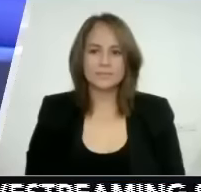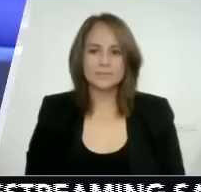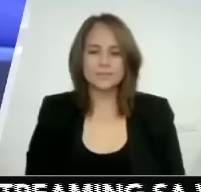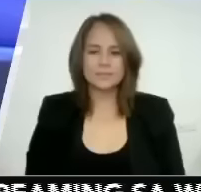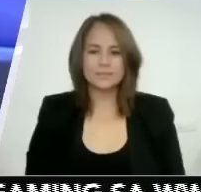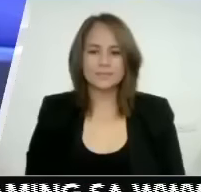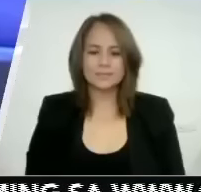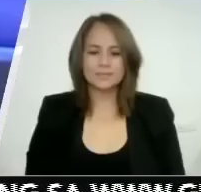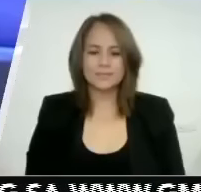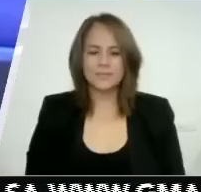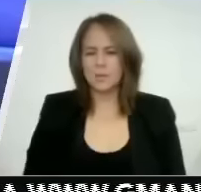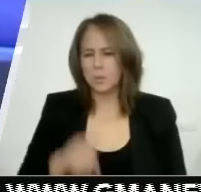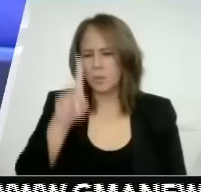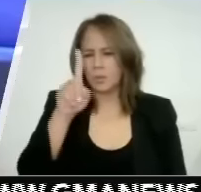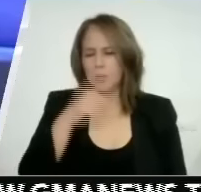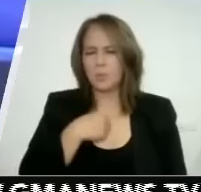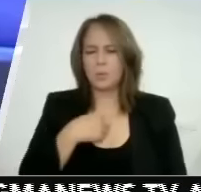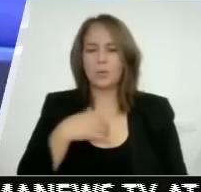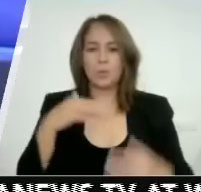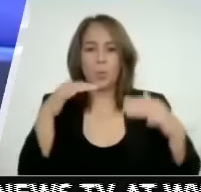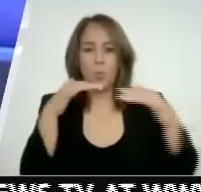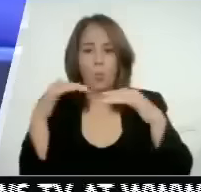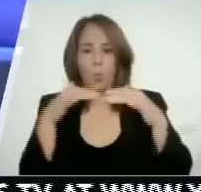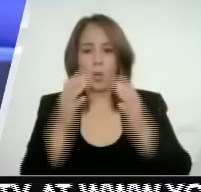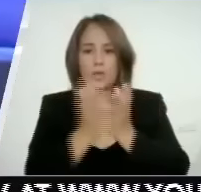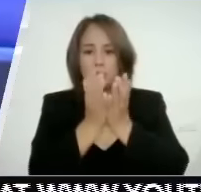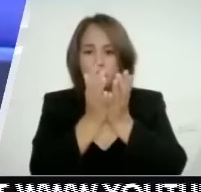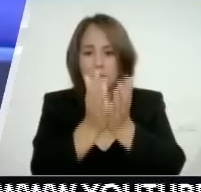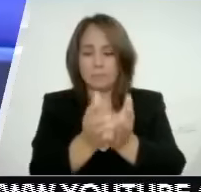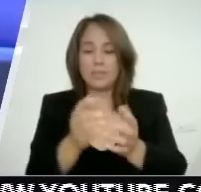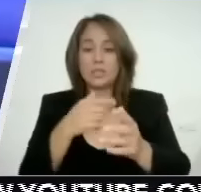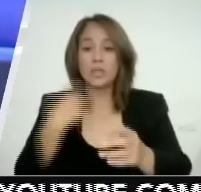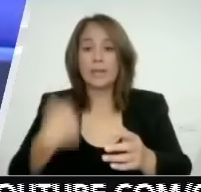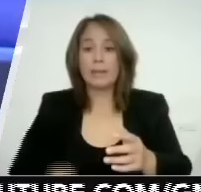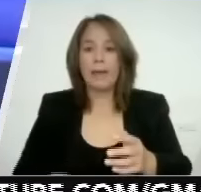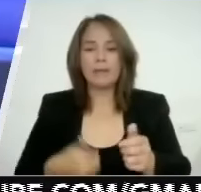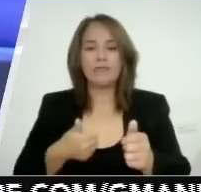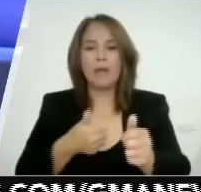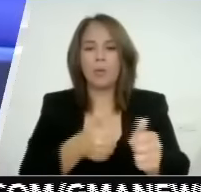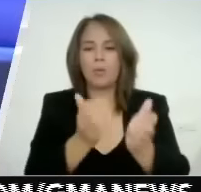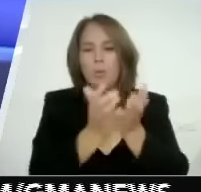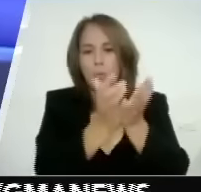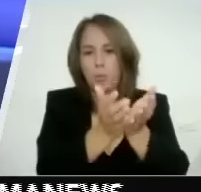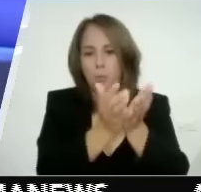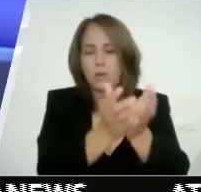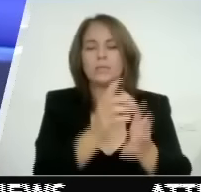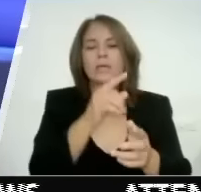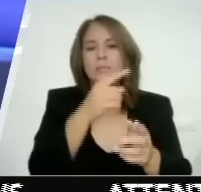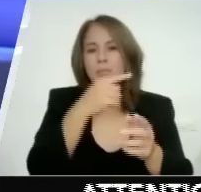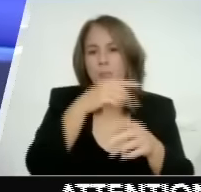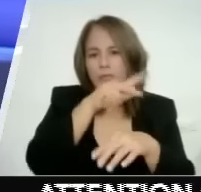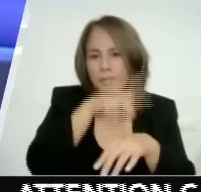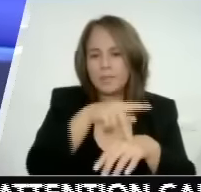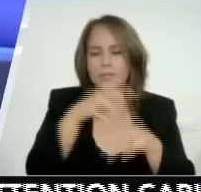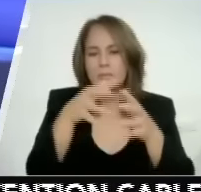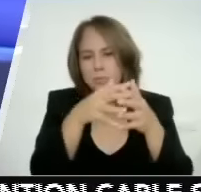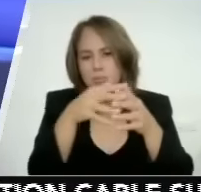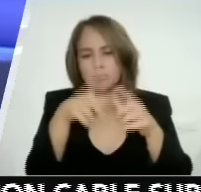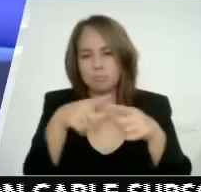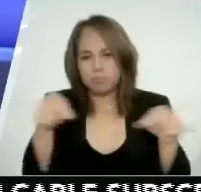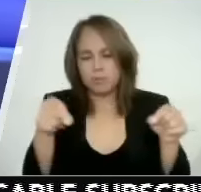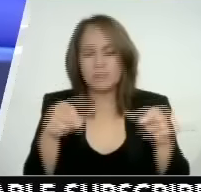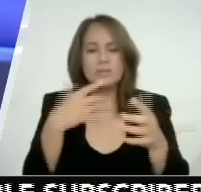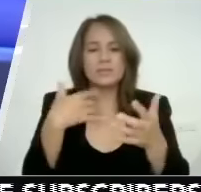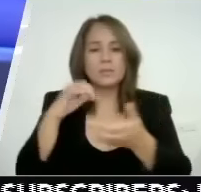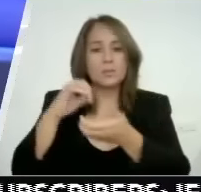May isa pang warship ng China na nagpakita at sumunod sa mga barko ng Pilipinas, Amerika at France habang nasa balikatan exercises sa West Philippine